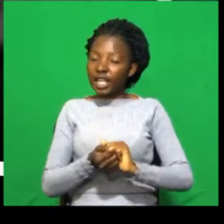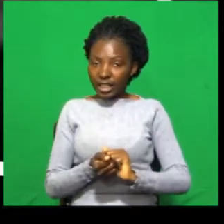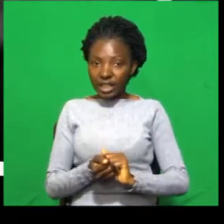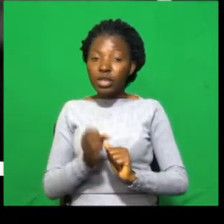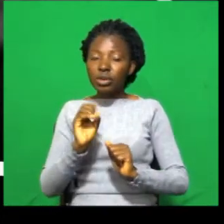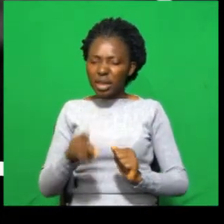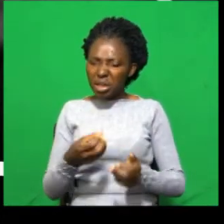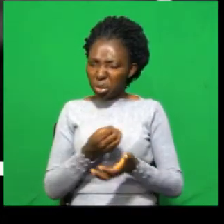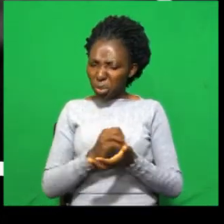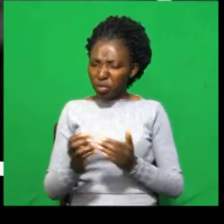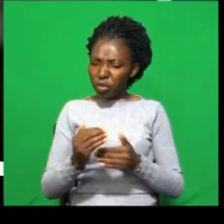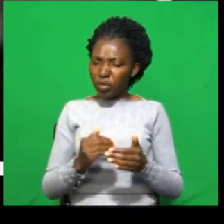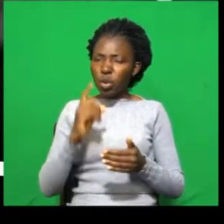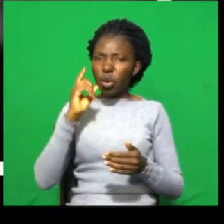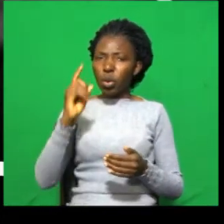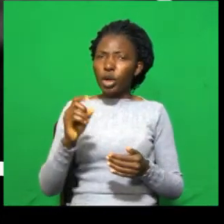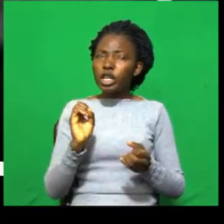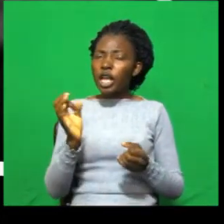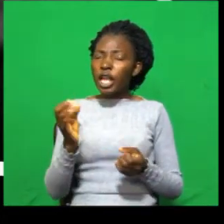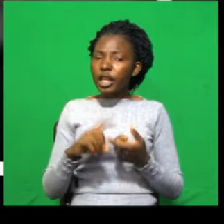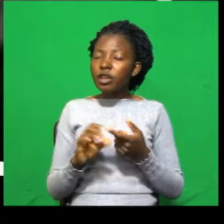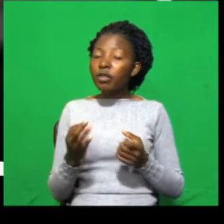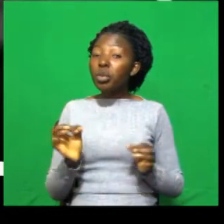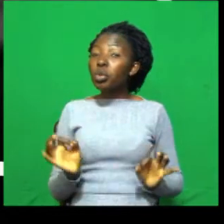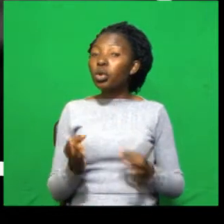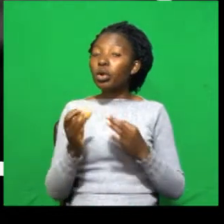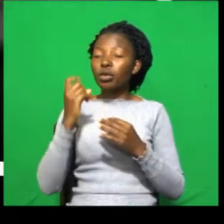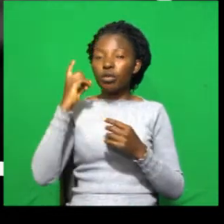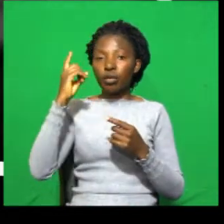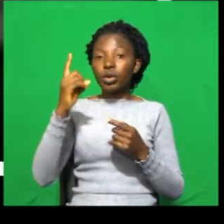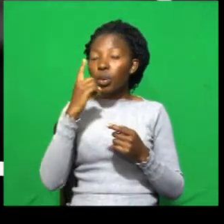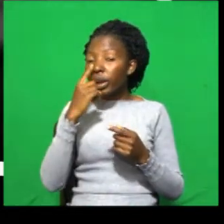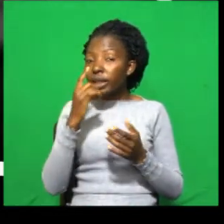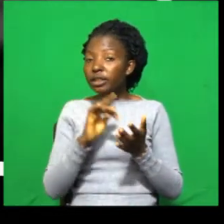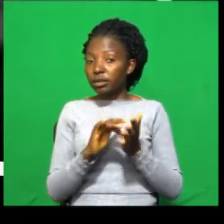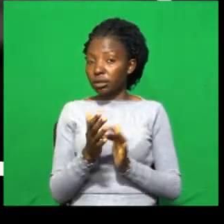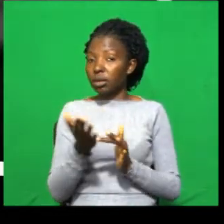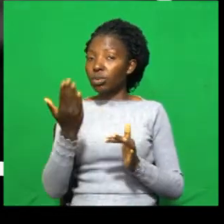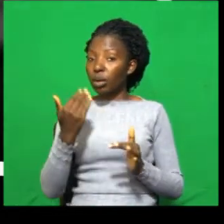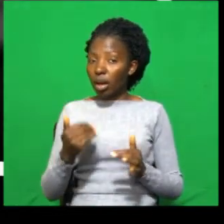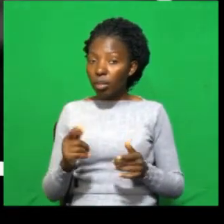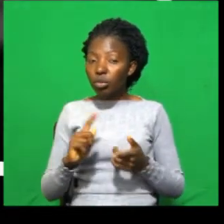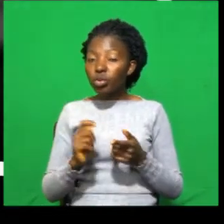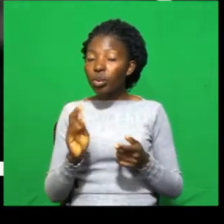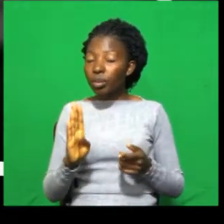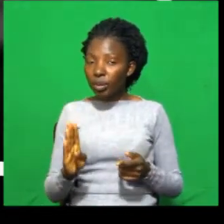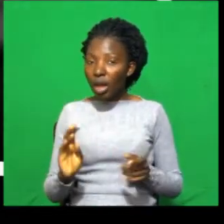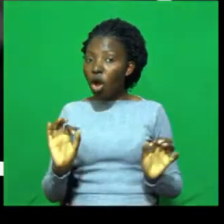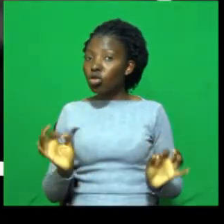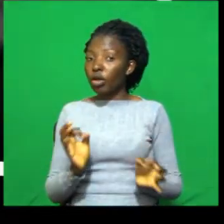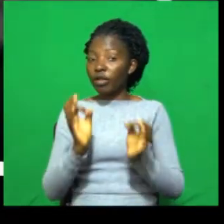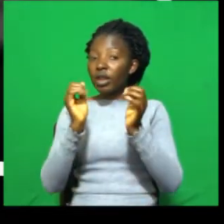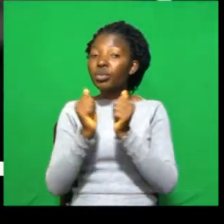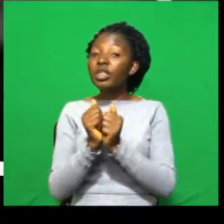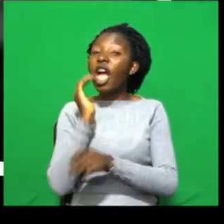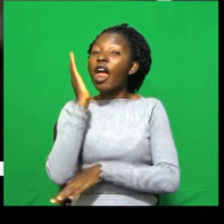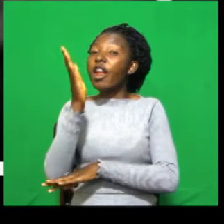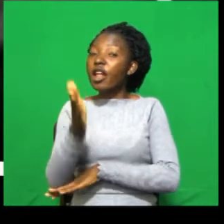vabve pamberi paShe napakubwinya kwesimba rake, kana achiuya kuzorumbidzwa muvatsvene vake